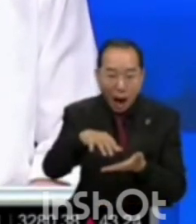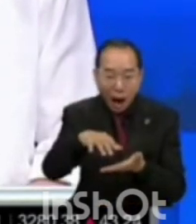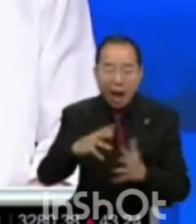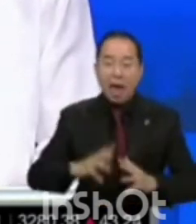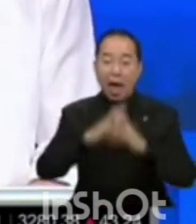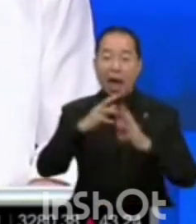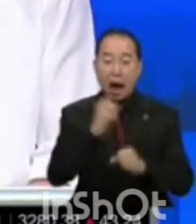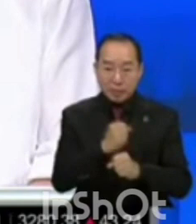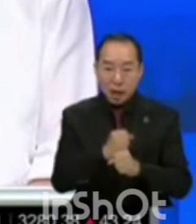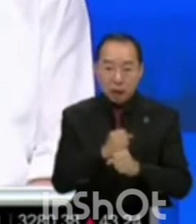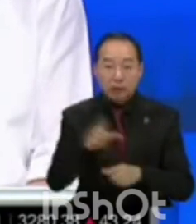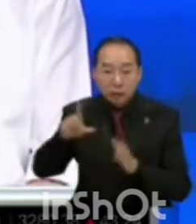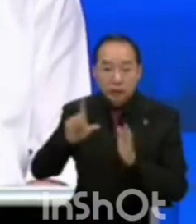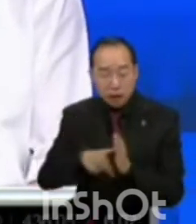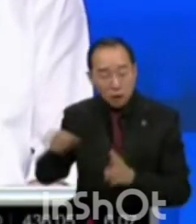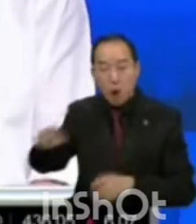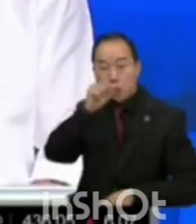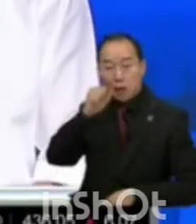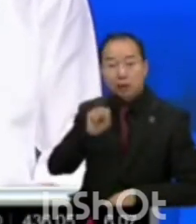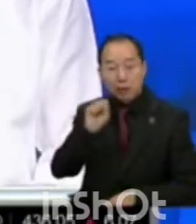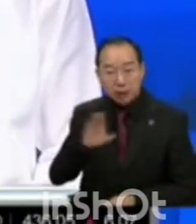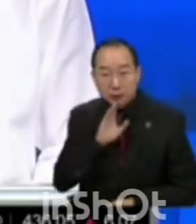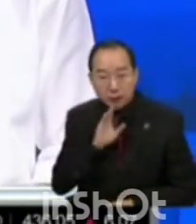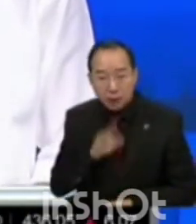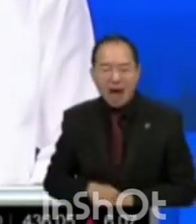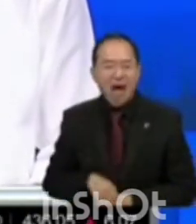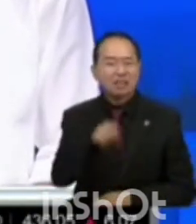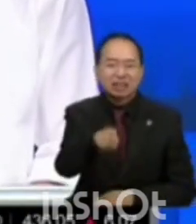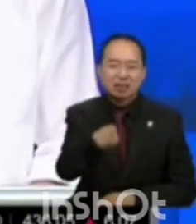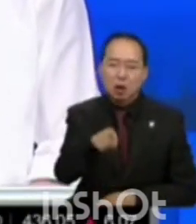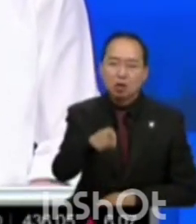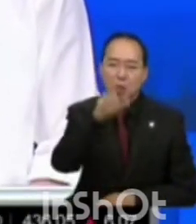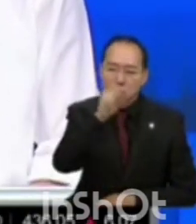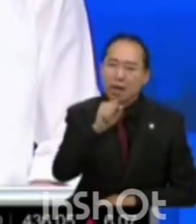환영하셨거든요. 정확하게 말씀드리면 거기를 환영한 게 아니고